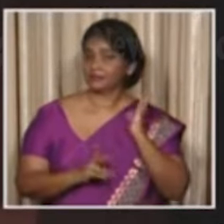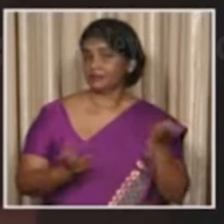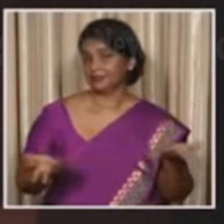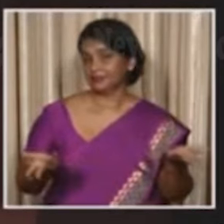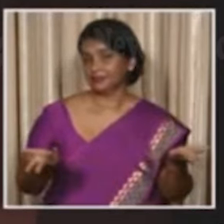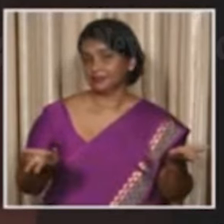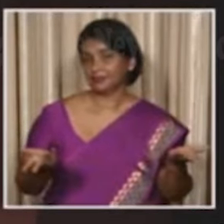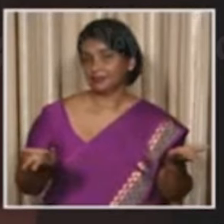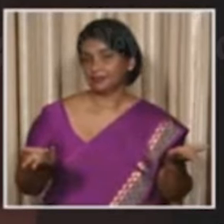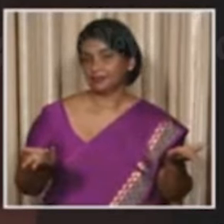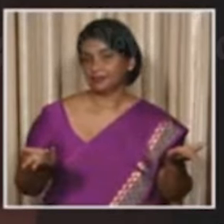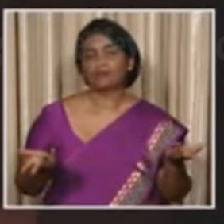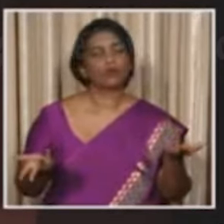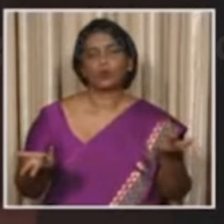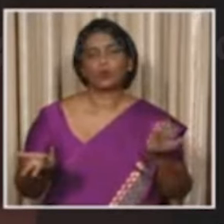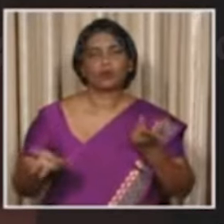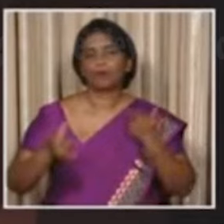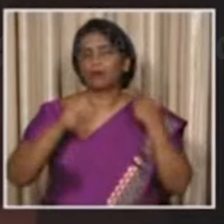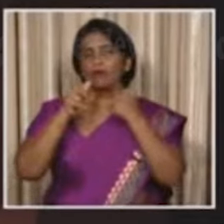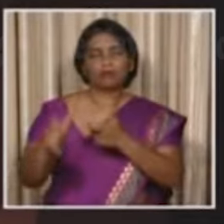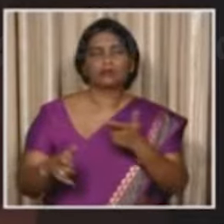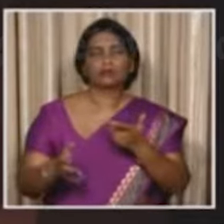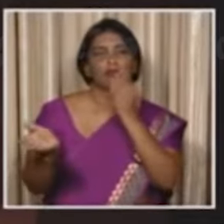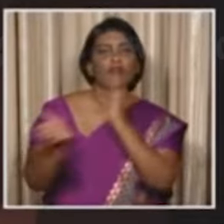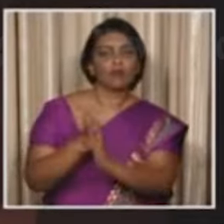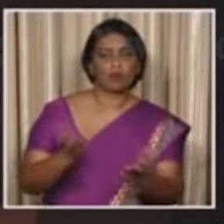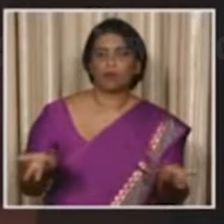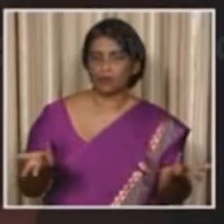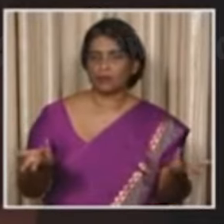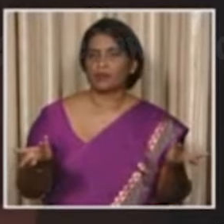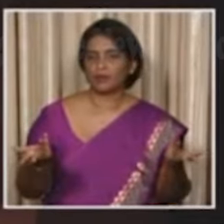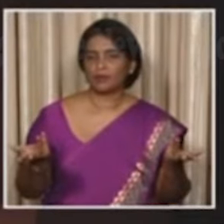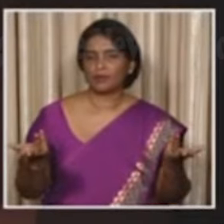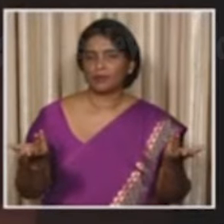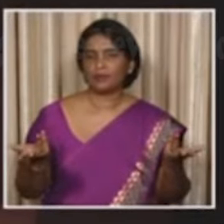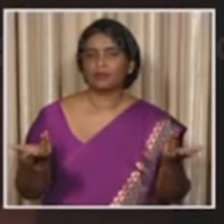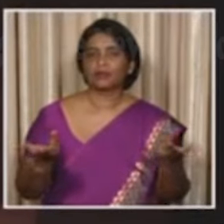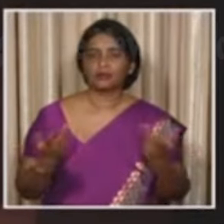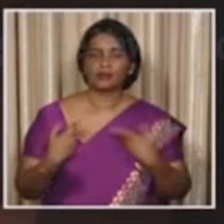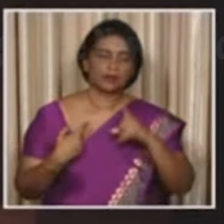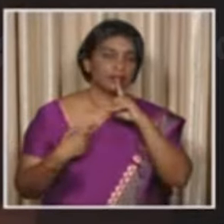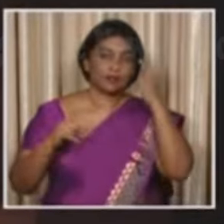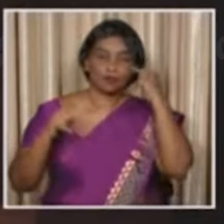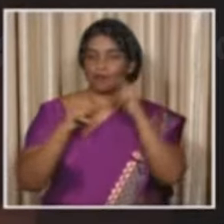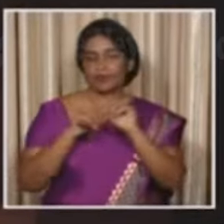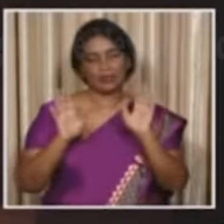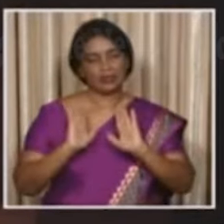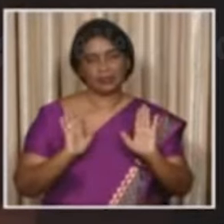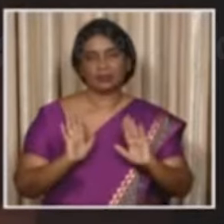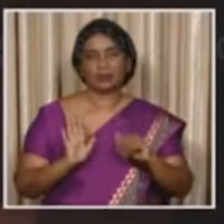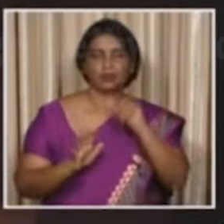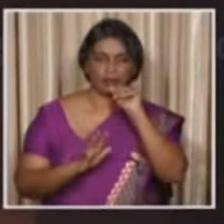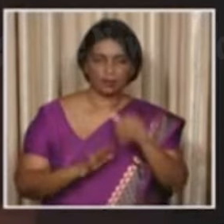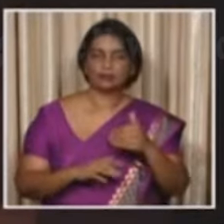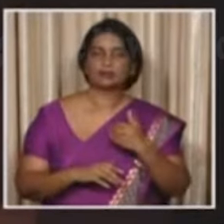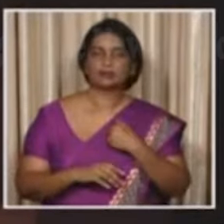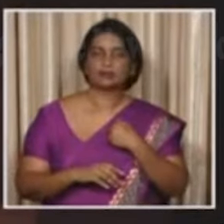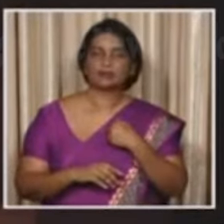ජනාධිපතිවරයා. ඕ ලසන්ත වික්‍රමතුංගට යුක්තිය සාධාරණත්වය ඉෂ්ට කරනවා. ඉතින් මම මේ කතා කරන්නේ ඒක විතර නෙමෙයි. පැහැදිලිව මම